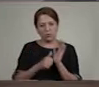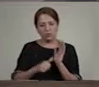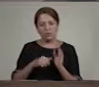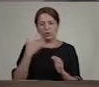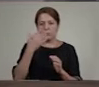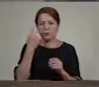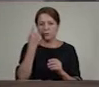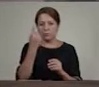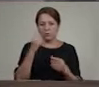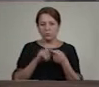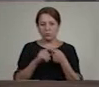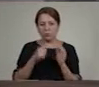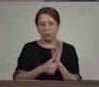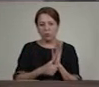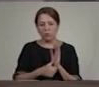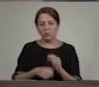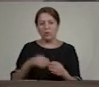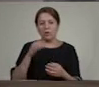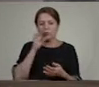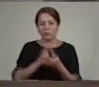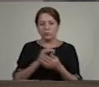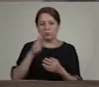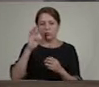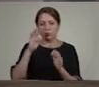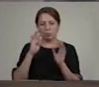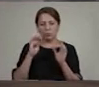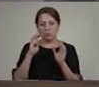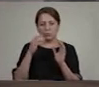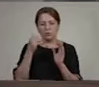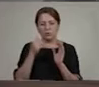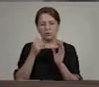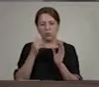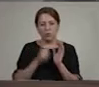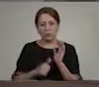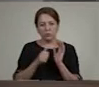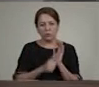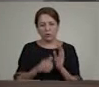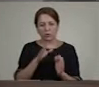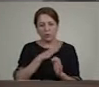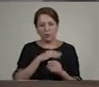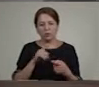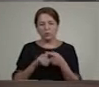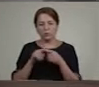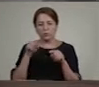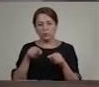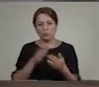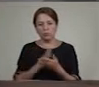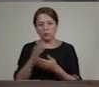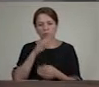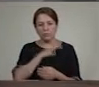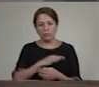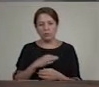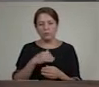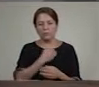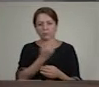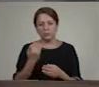qo'shsak 6, yig'indi 966 ekan. Qo'shishni bu usulidan foydalanib